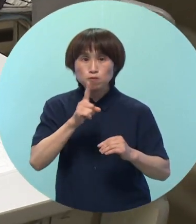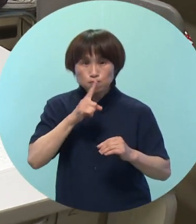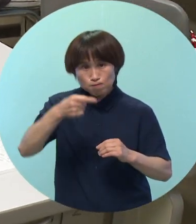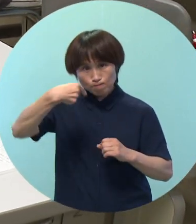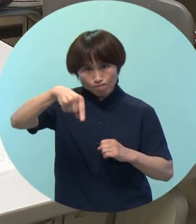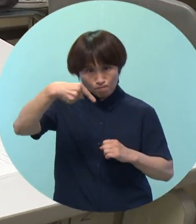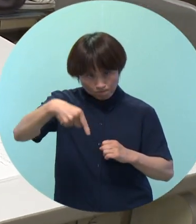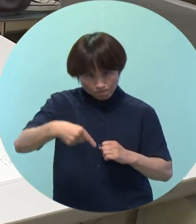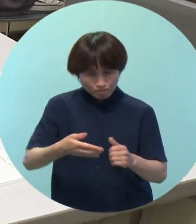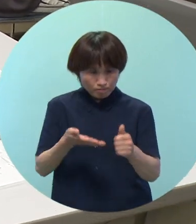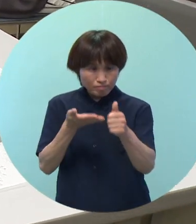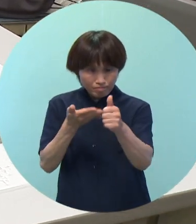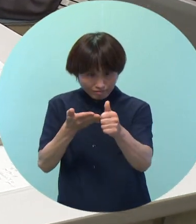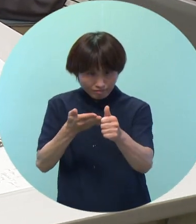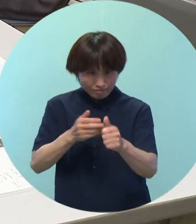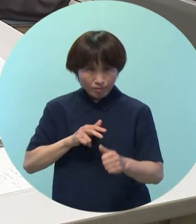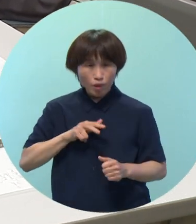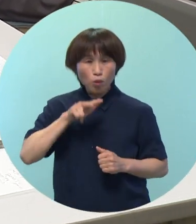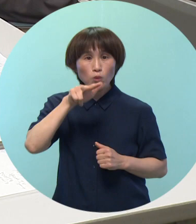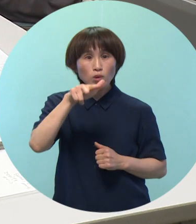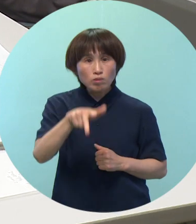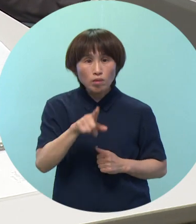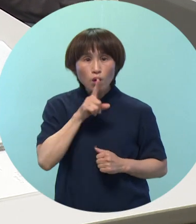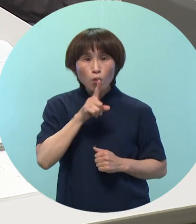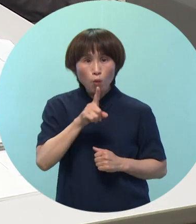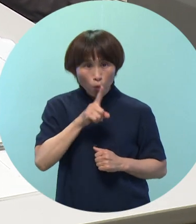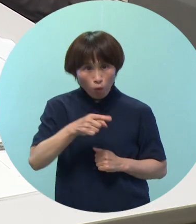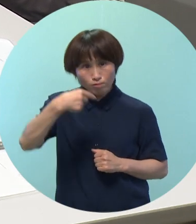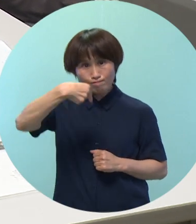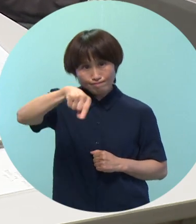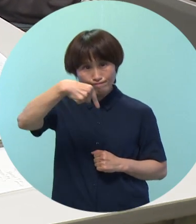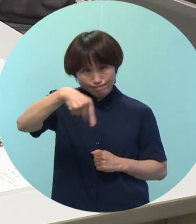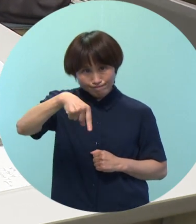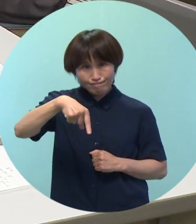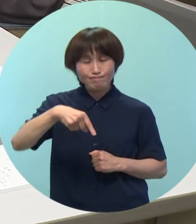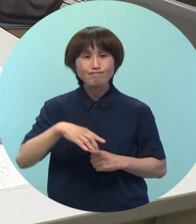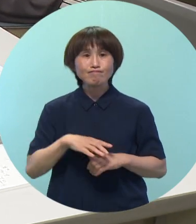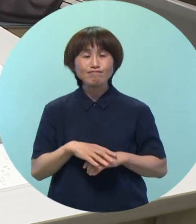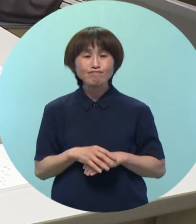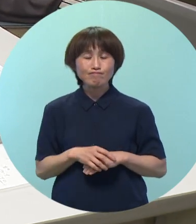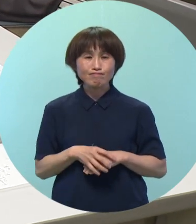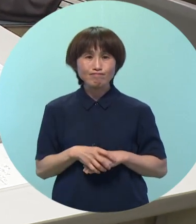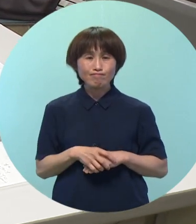ブリエルさんもブラジルの母国語ポルトガル語を教えています。